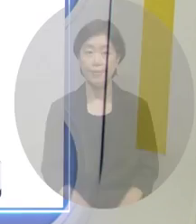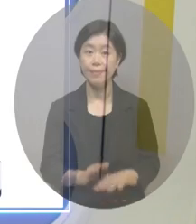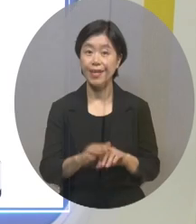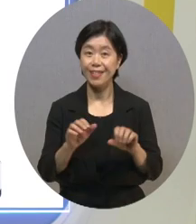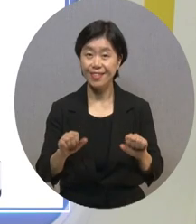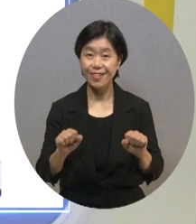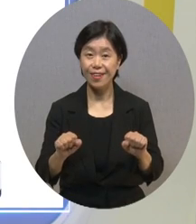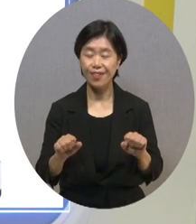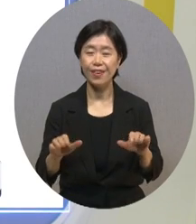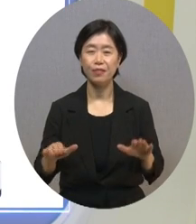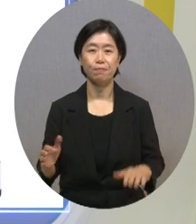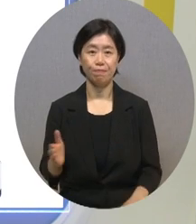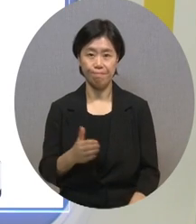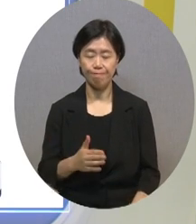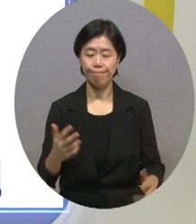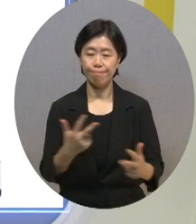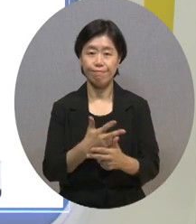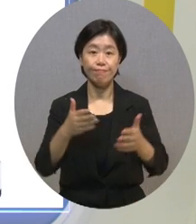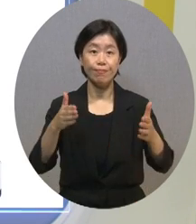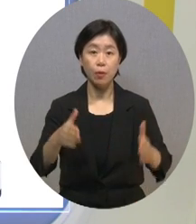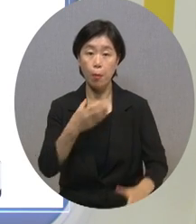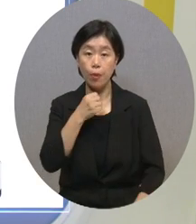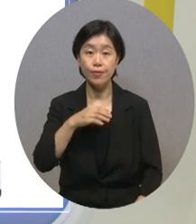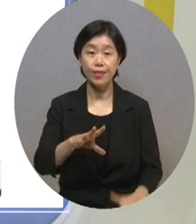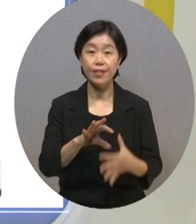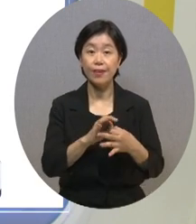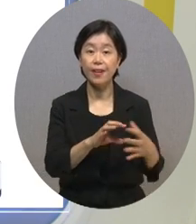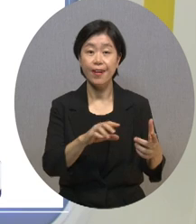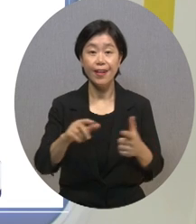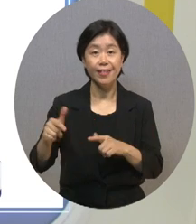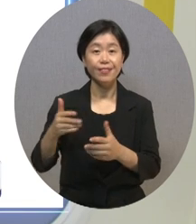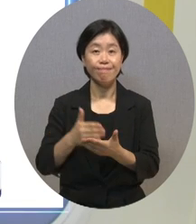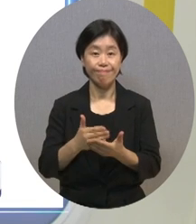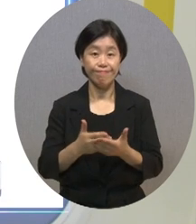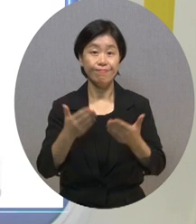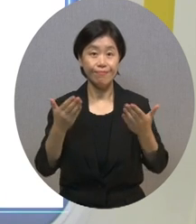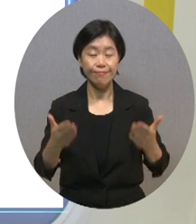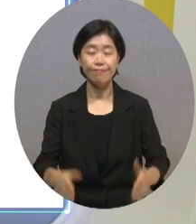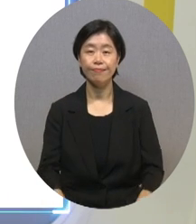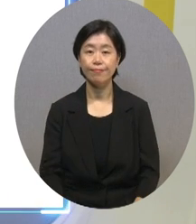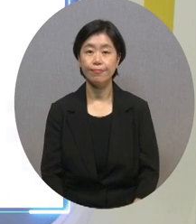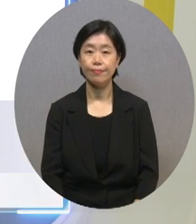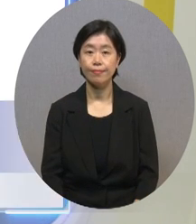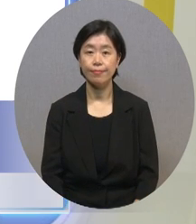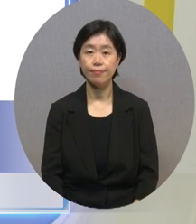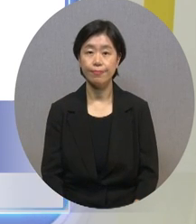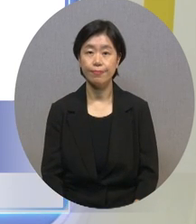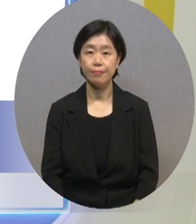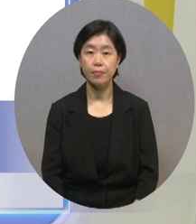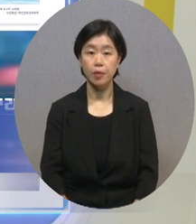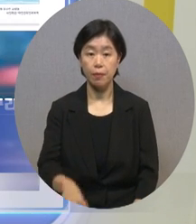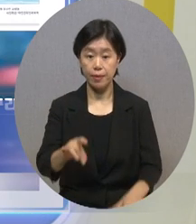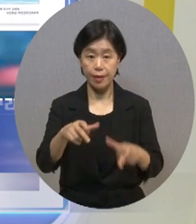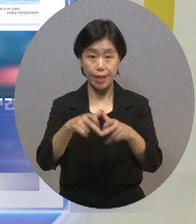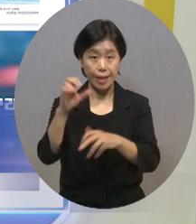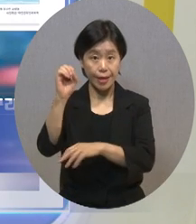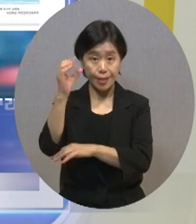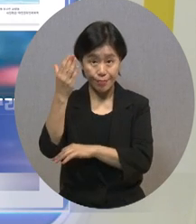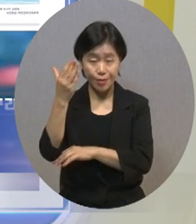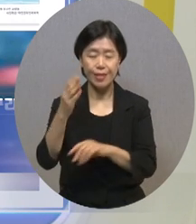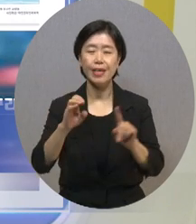안녕하세요 지금부터 한 주간의 복지의 소식을 장애인 신문과 함께 만나봅니다 먼저 장애인 신문